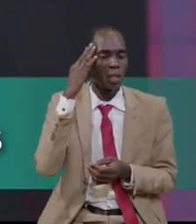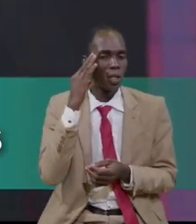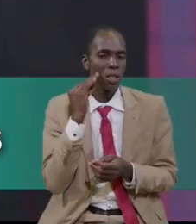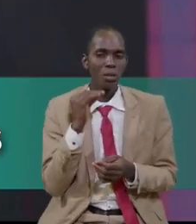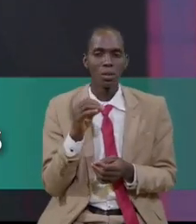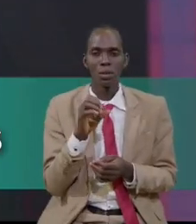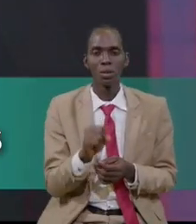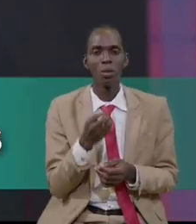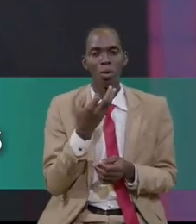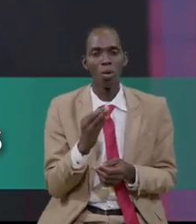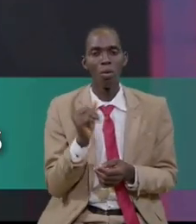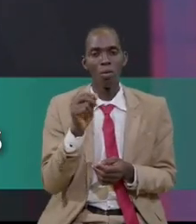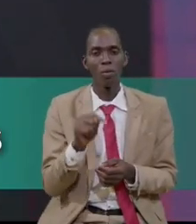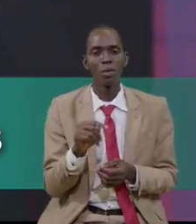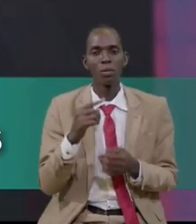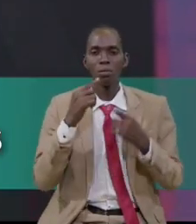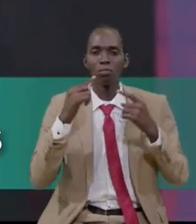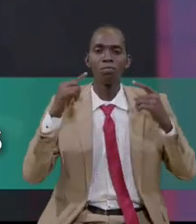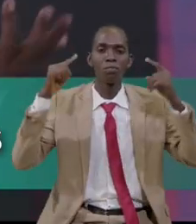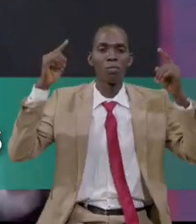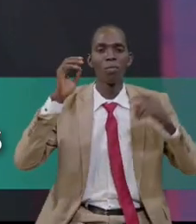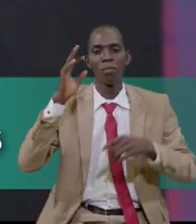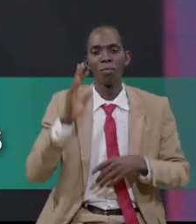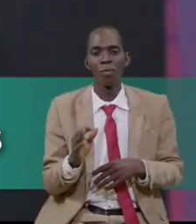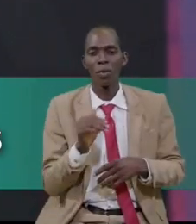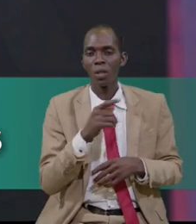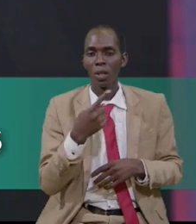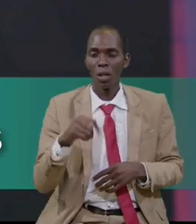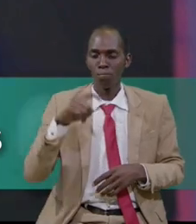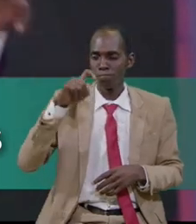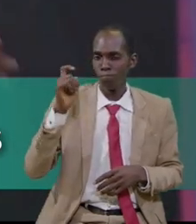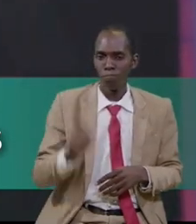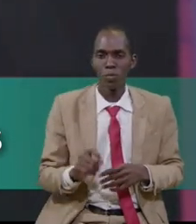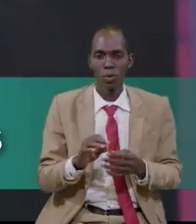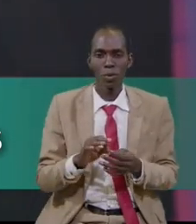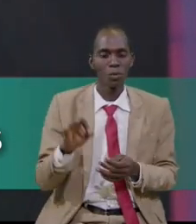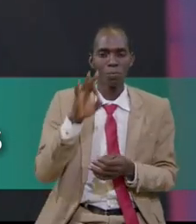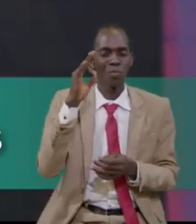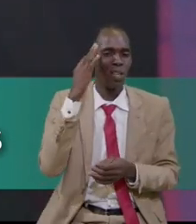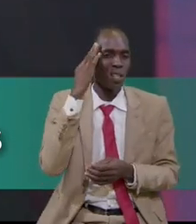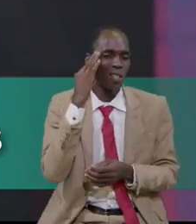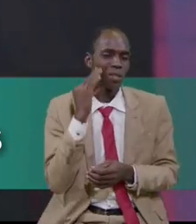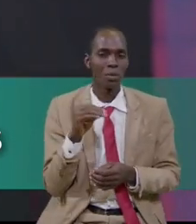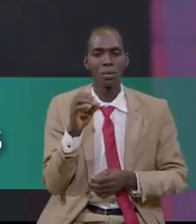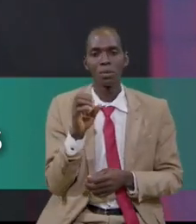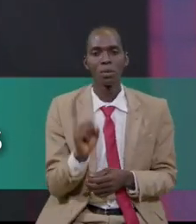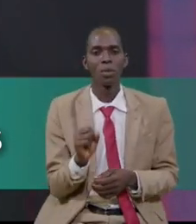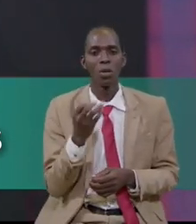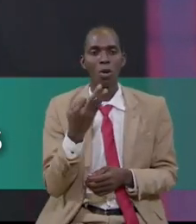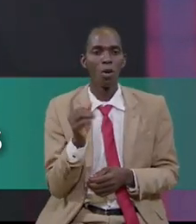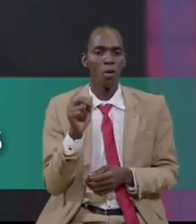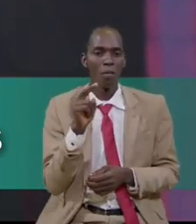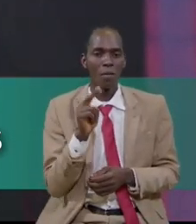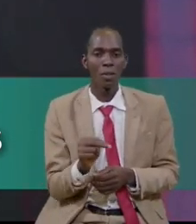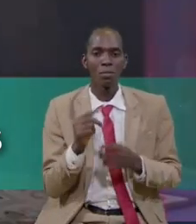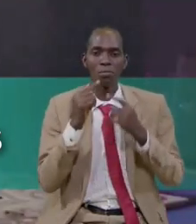excellent ministre ». Les expériences spirituelles obligatoires d'un excellent ministre.